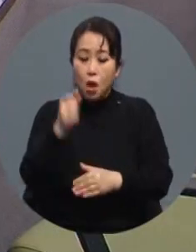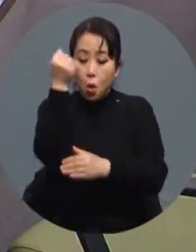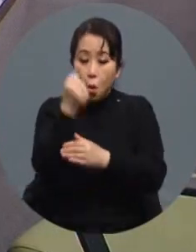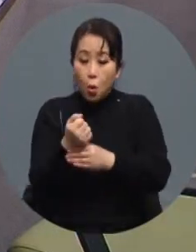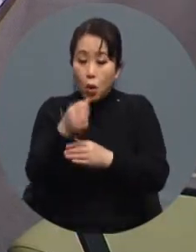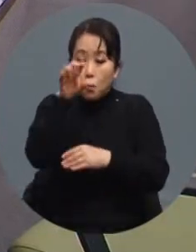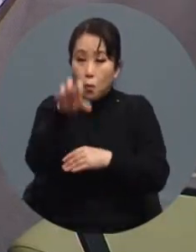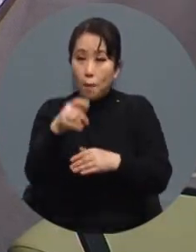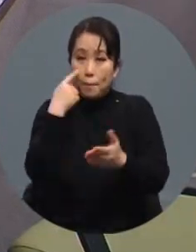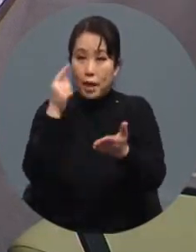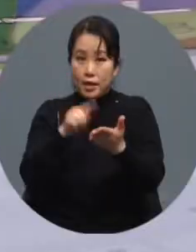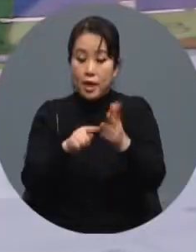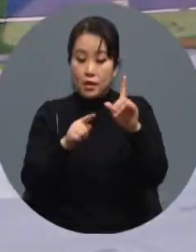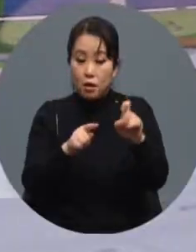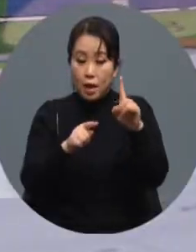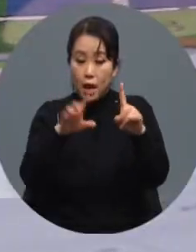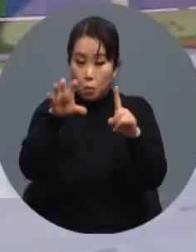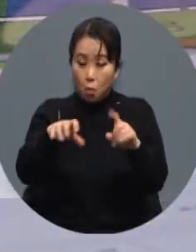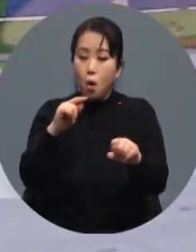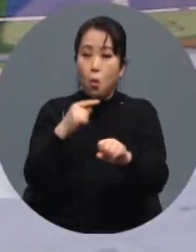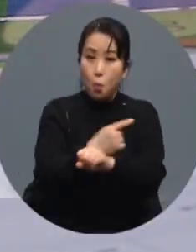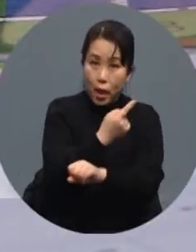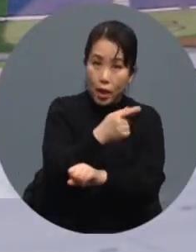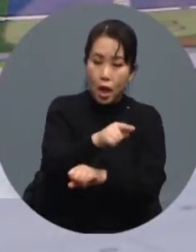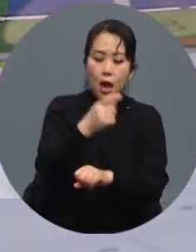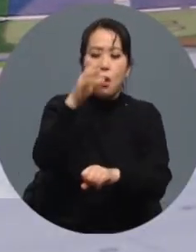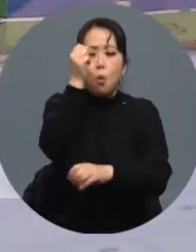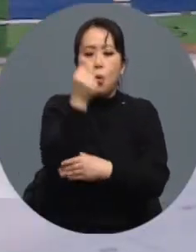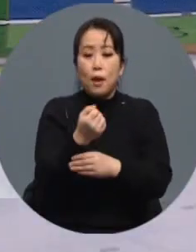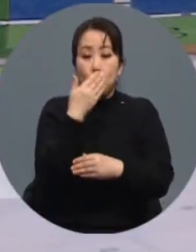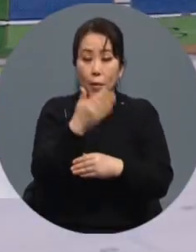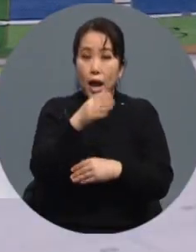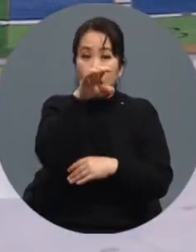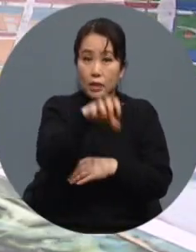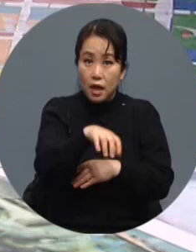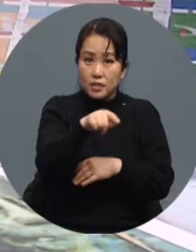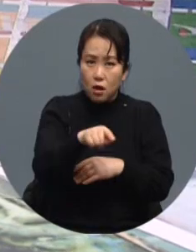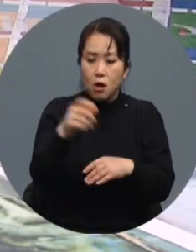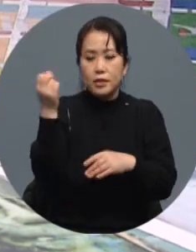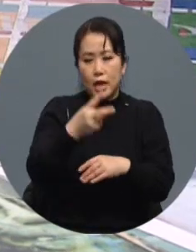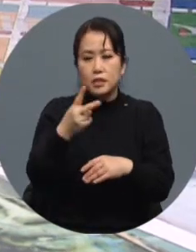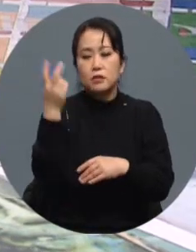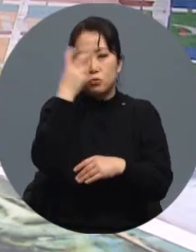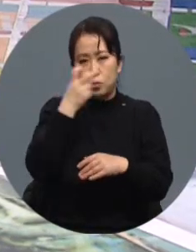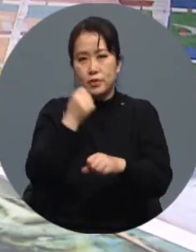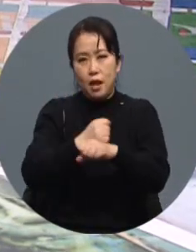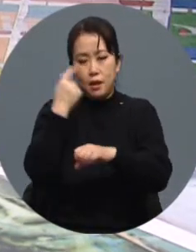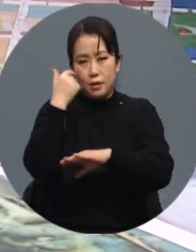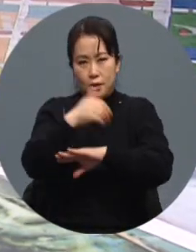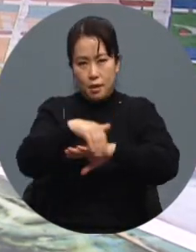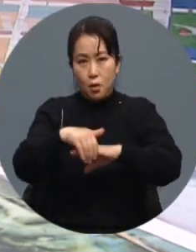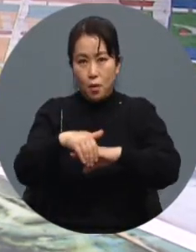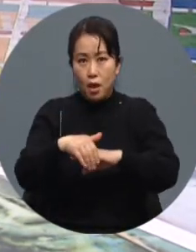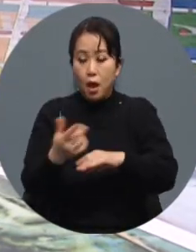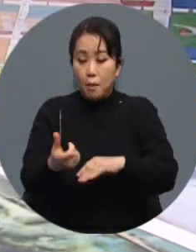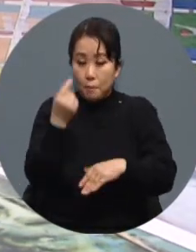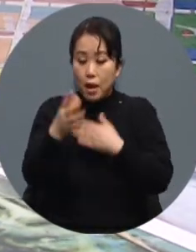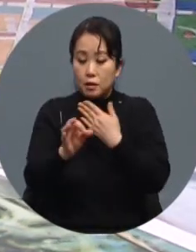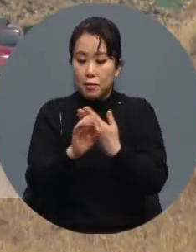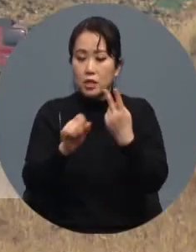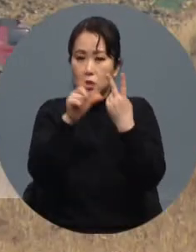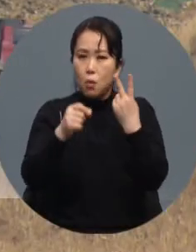토양이 발견된 11곳 외에도 오염 가능성이 있는 토양에 대해서는 모두 다시 조사하겠다는 겁니다. 이르면 다음